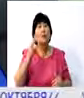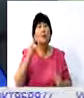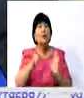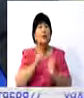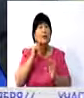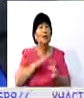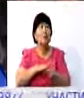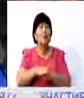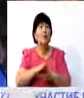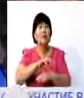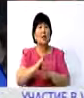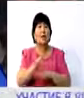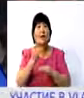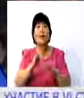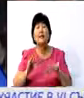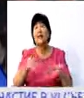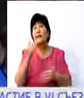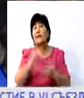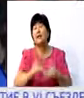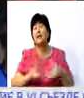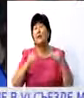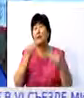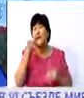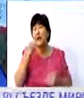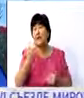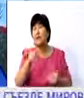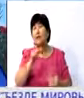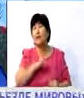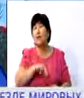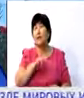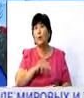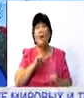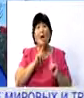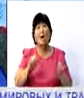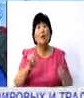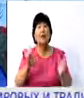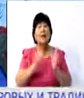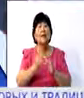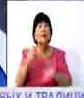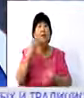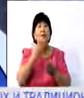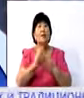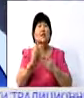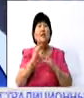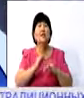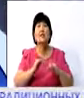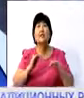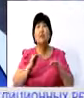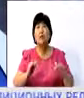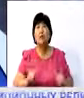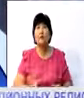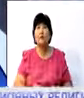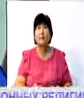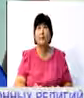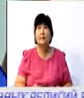лет полностью обеспечены детсадами. Задача – повысить качество из работы. Особо это касается частных детских садов.